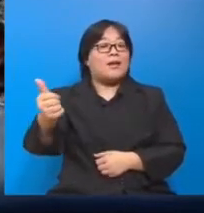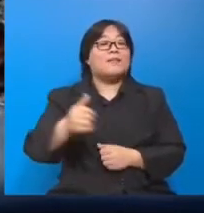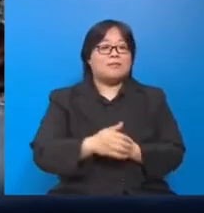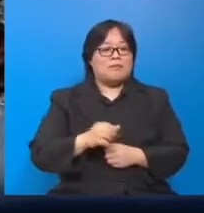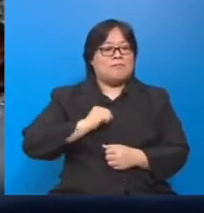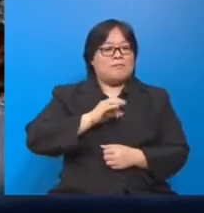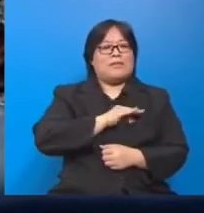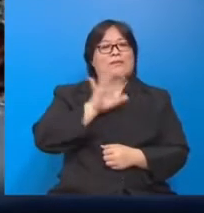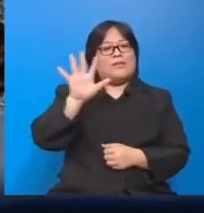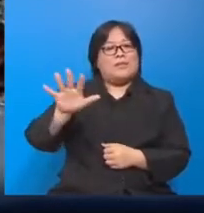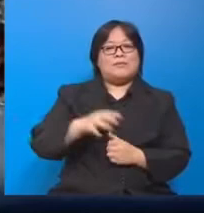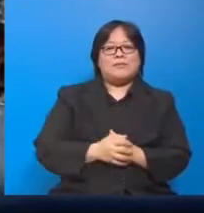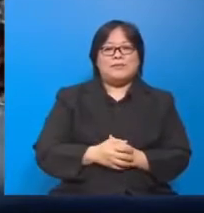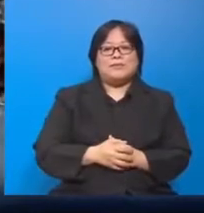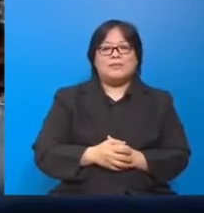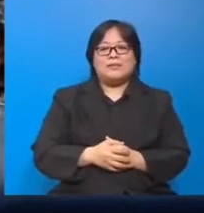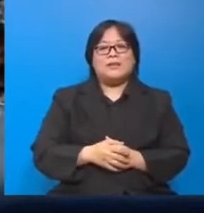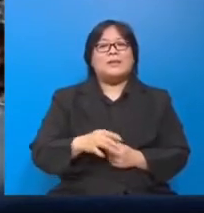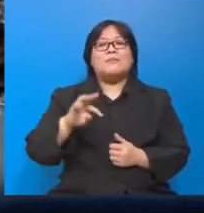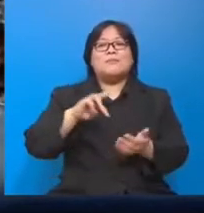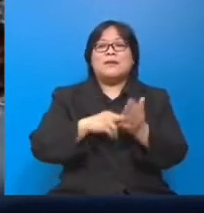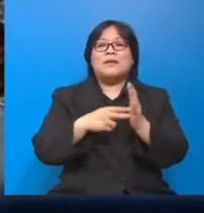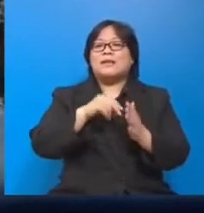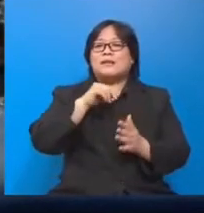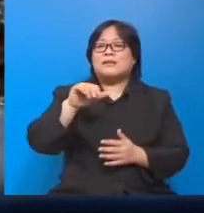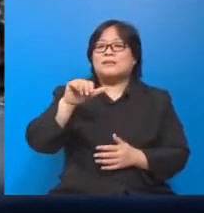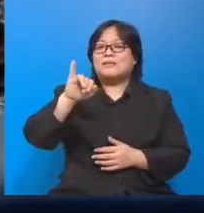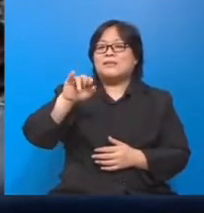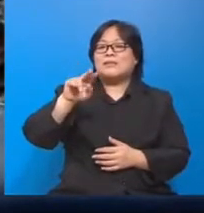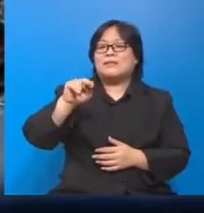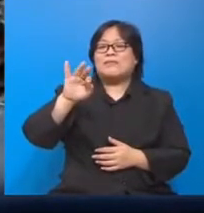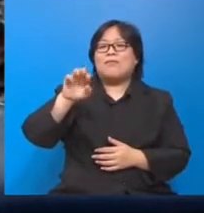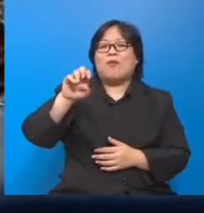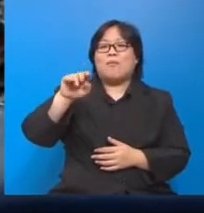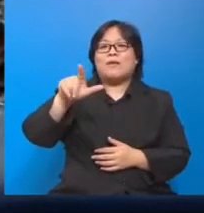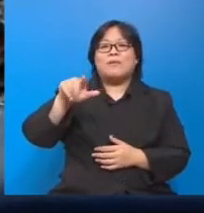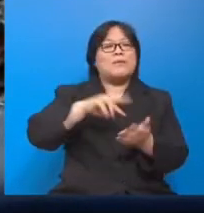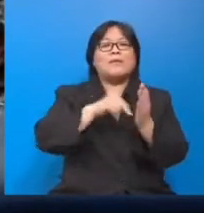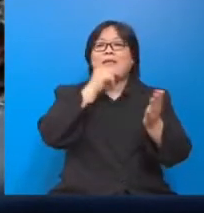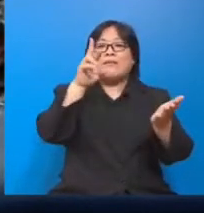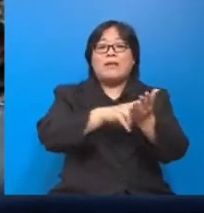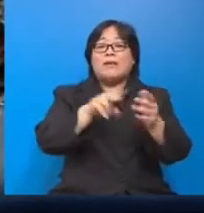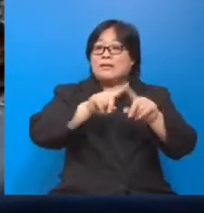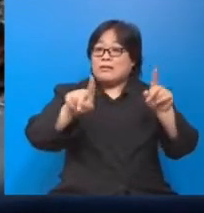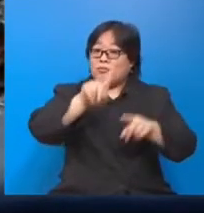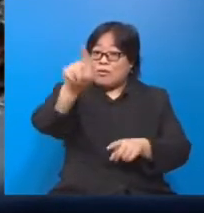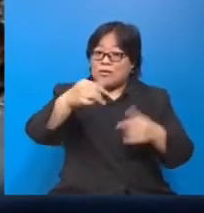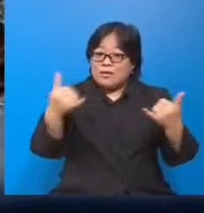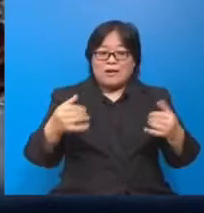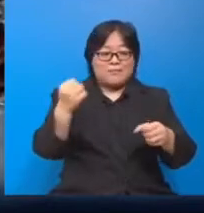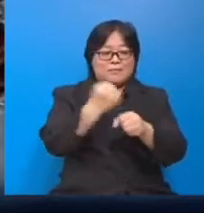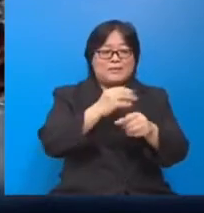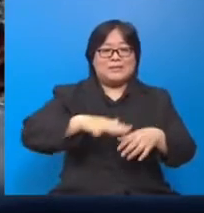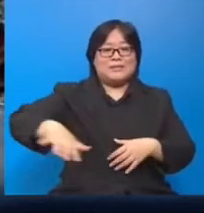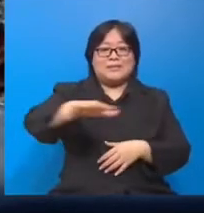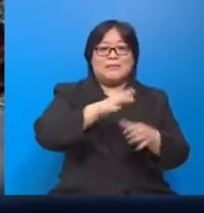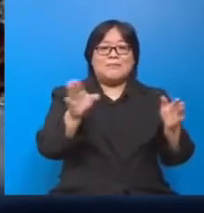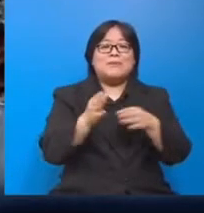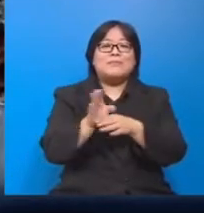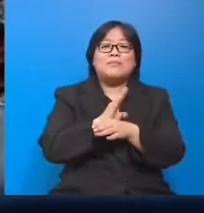dan ke jadi ma yang lain tuh informal yang tidak berdaftar dateng tuh jadi soalan DVD yang tercetak